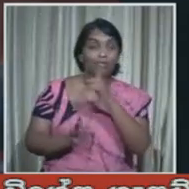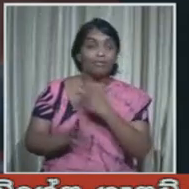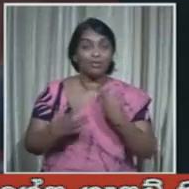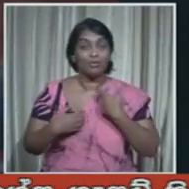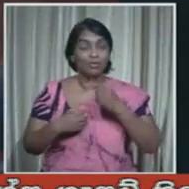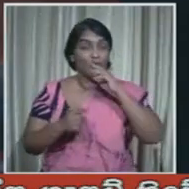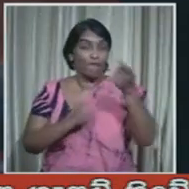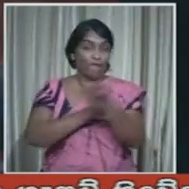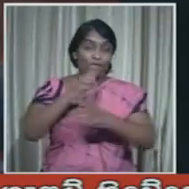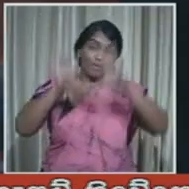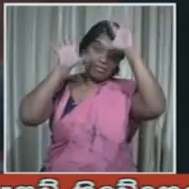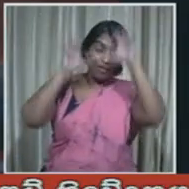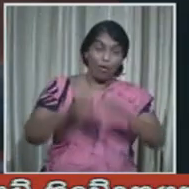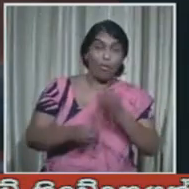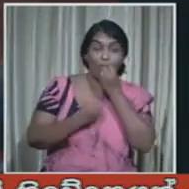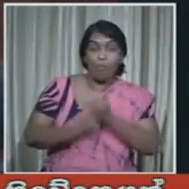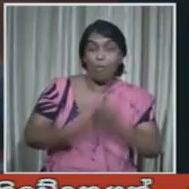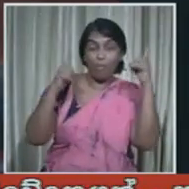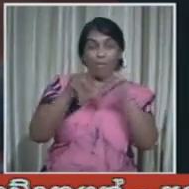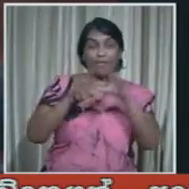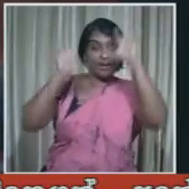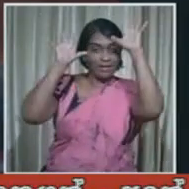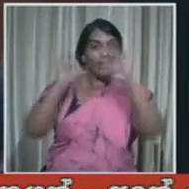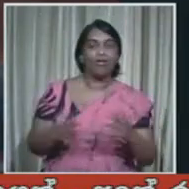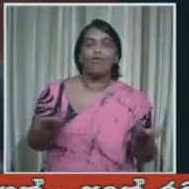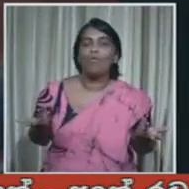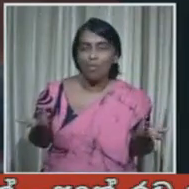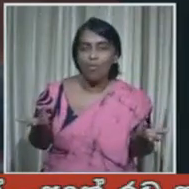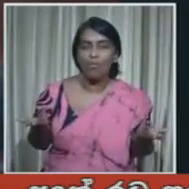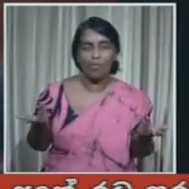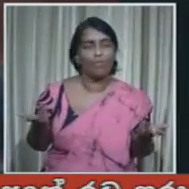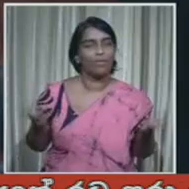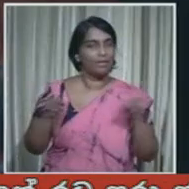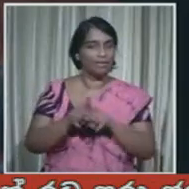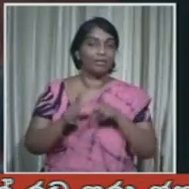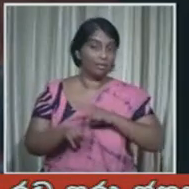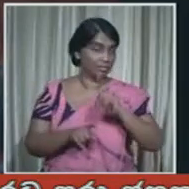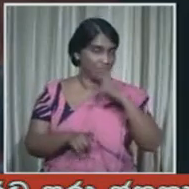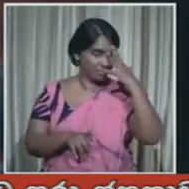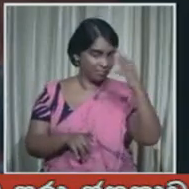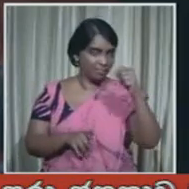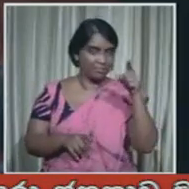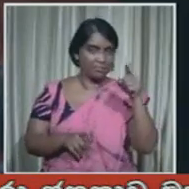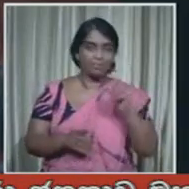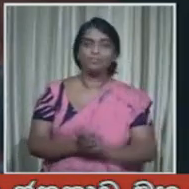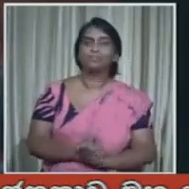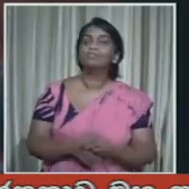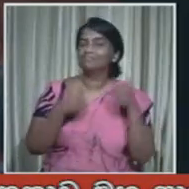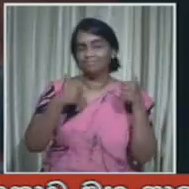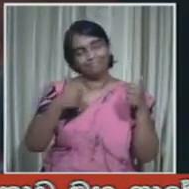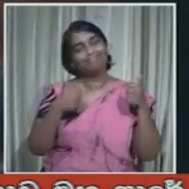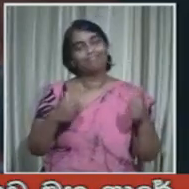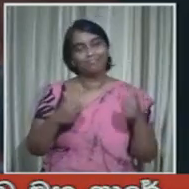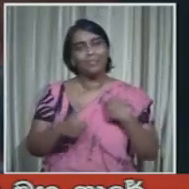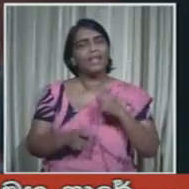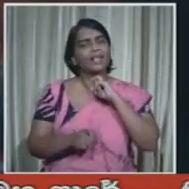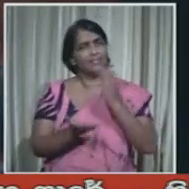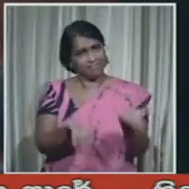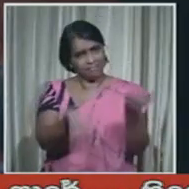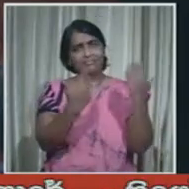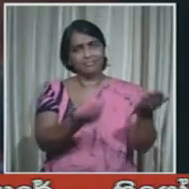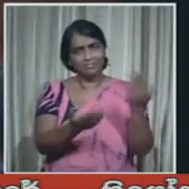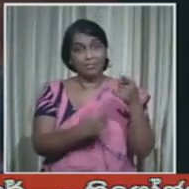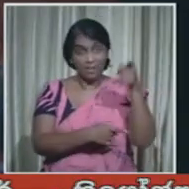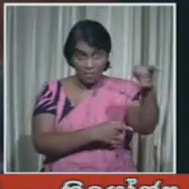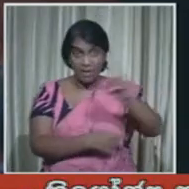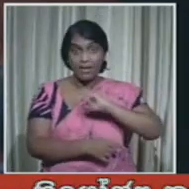අස්සන්න කෝ බෝම්බ ඒ නිසා ගරු කතානේ මතක තියාගන්න කියන්නේ හරි හරි ඉතින් ඔයා කෑ ගන්න ඕන මෙයා කෑ